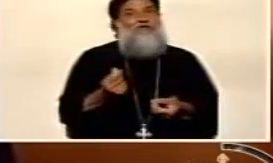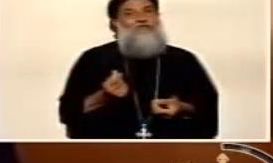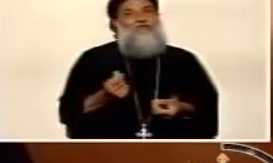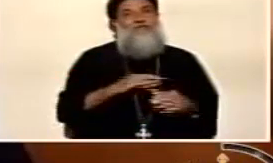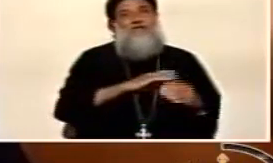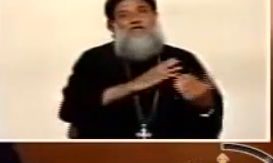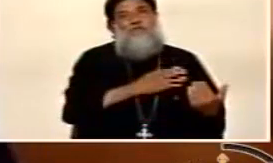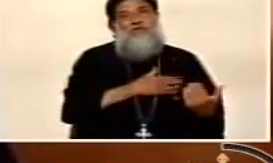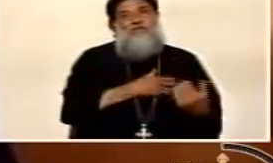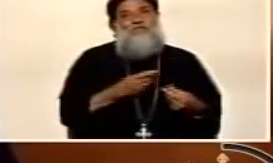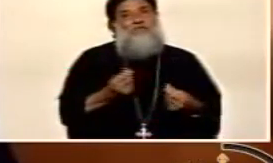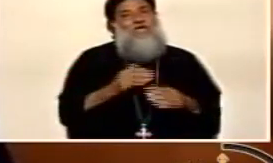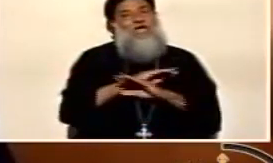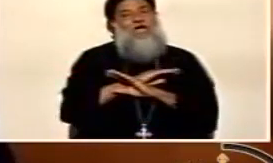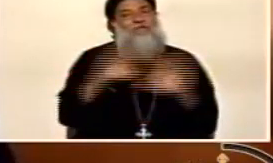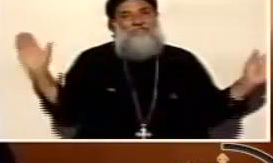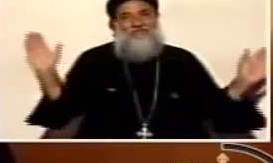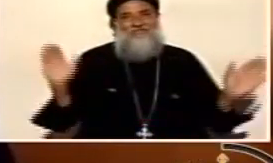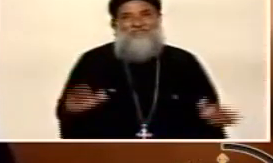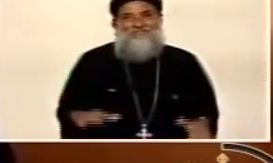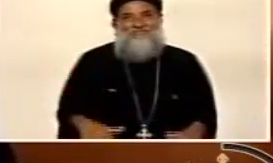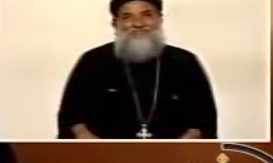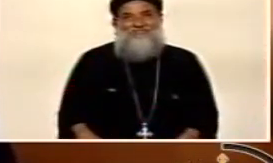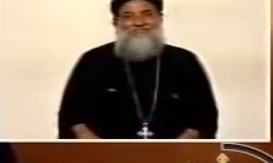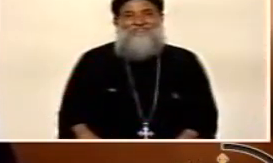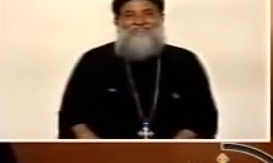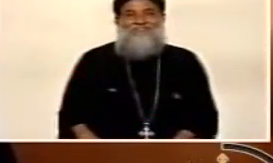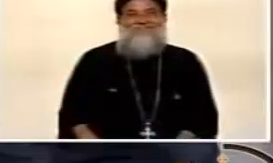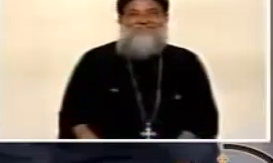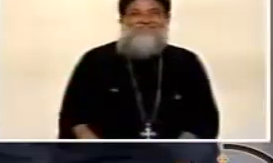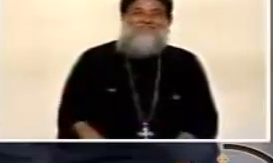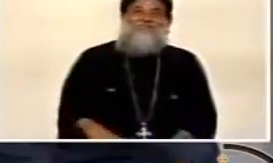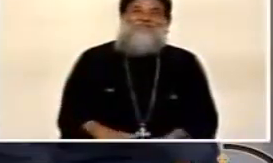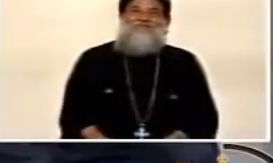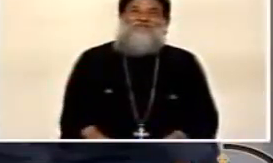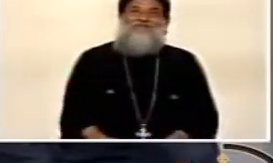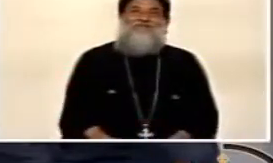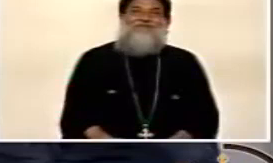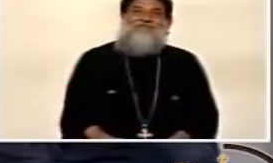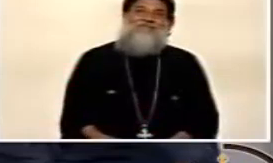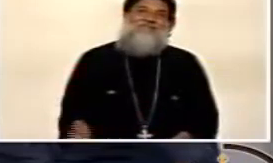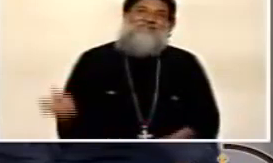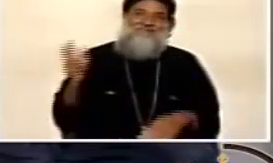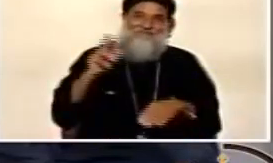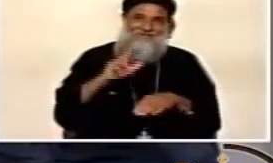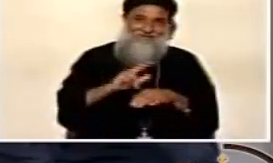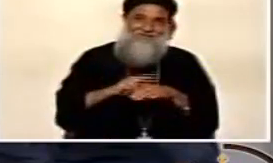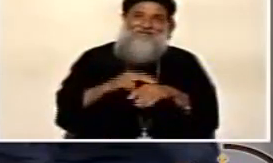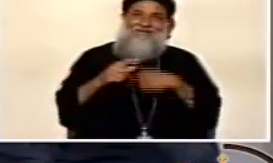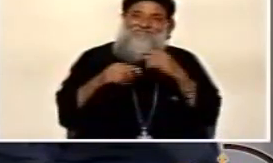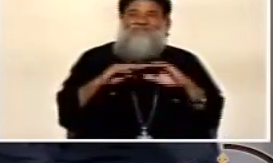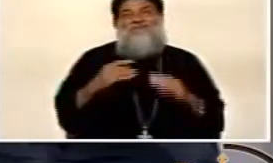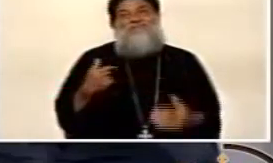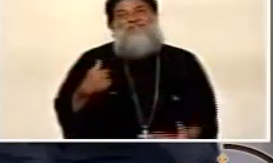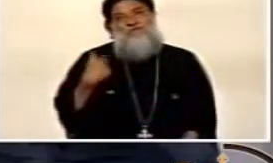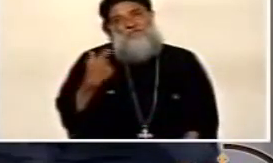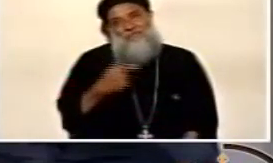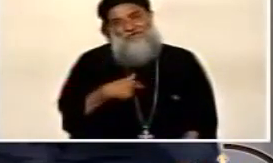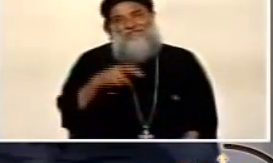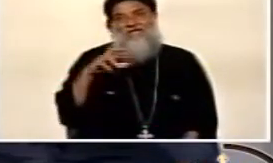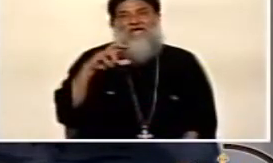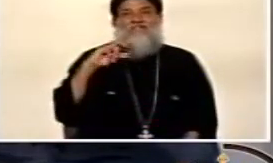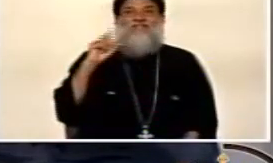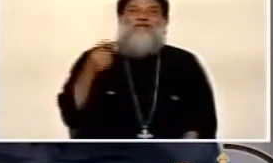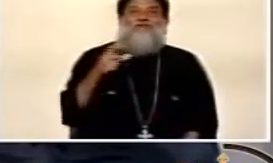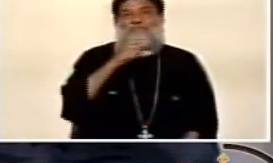الإيمان عمره ما ينفذ. تعيش السيد. تحليني سيدنا نكمل قراءات الحد الأول